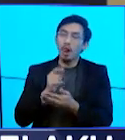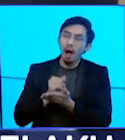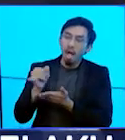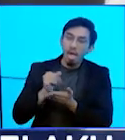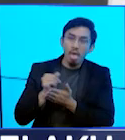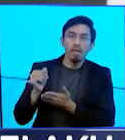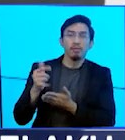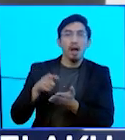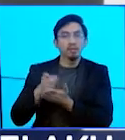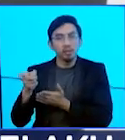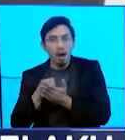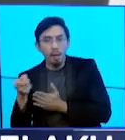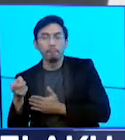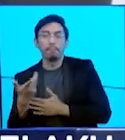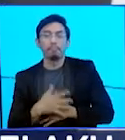keluarganya.